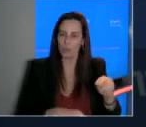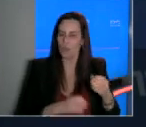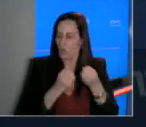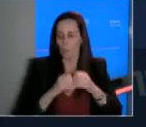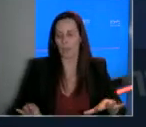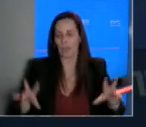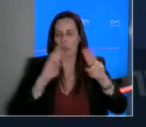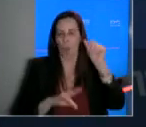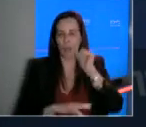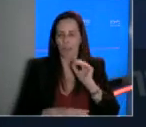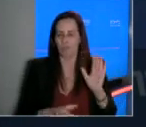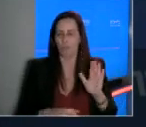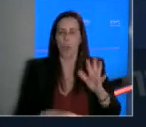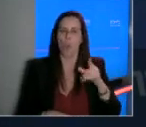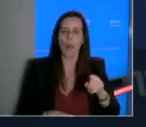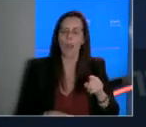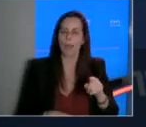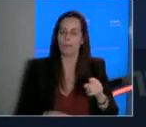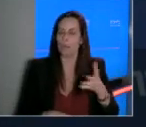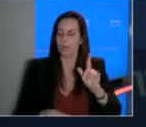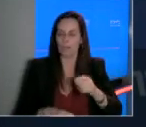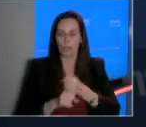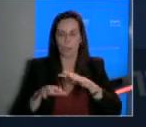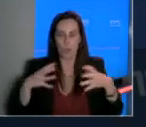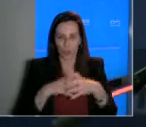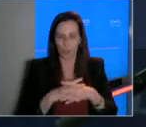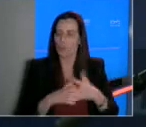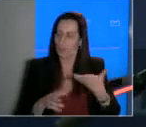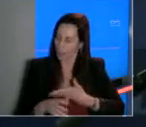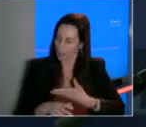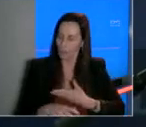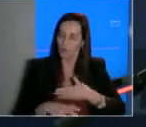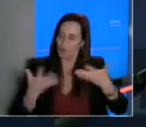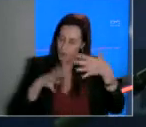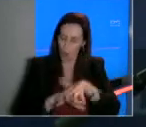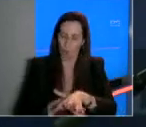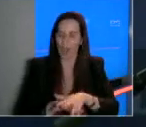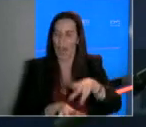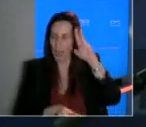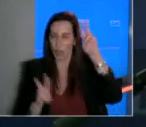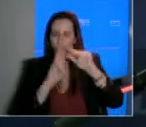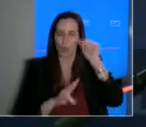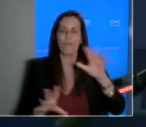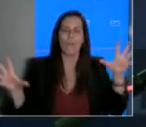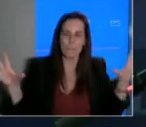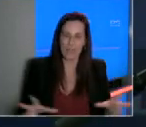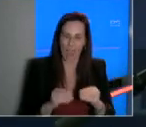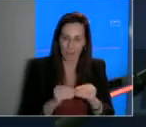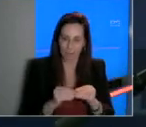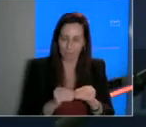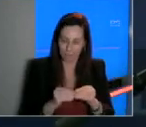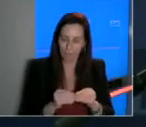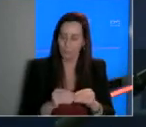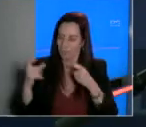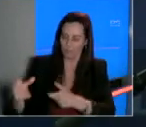פירק את הרשימה. זאת אומרת, אולי היה מקום לממשלת אחדות שנשענת על שילוב של הליכוד וכחול לבן